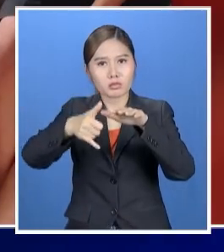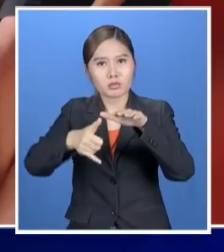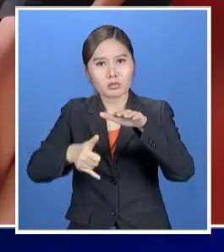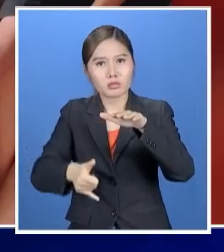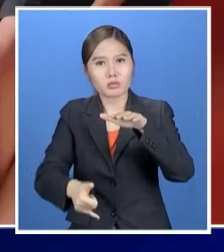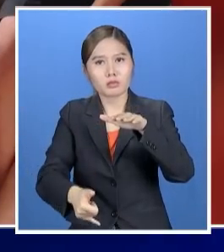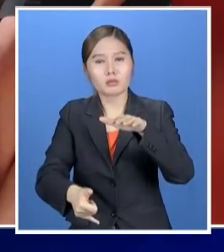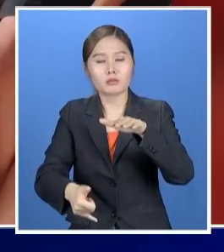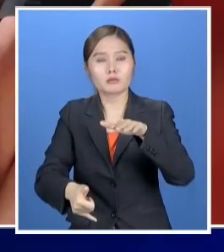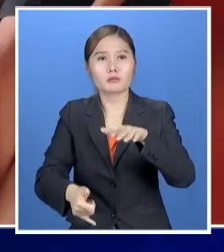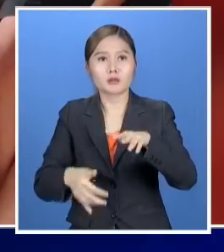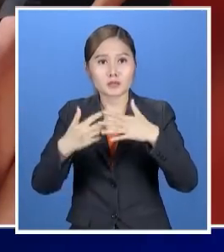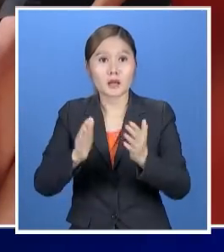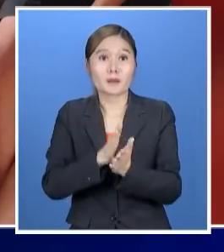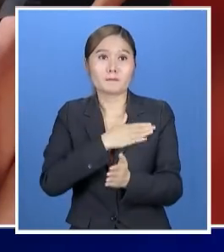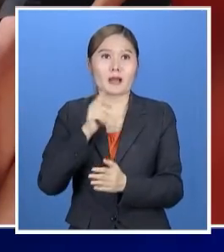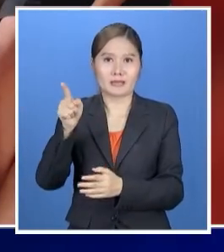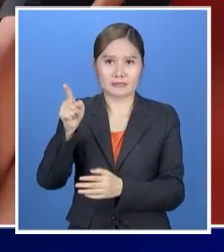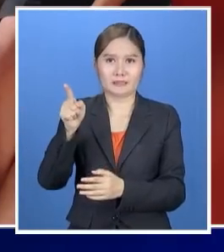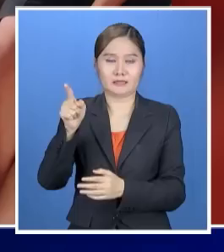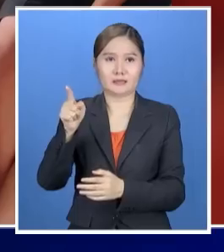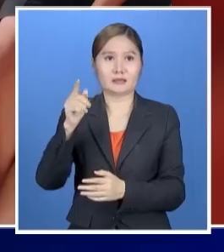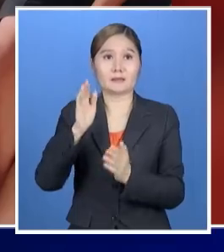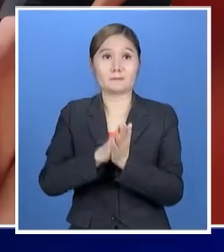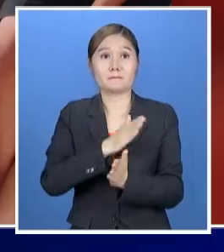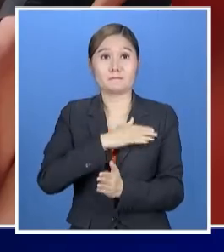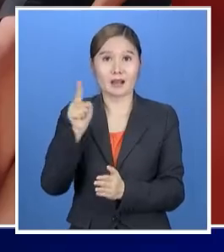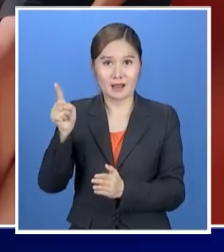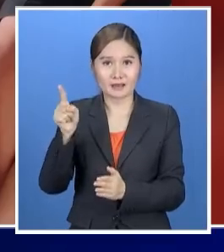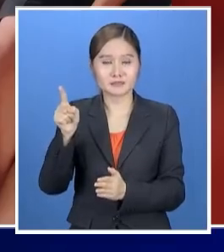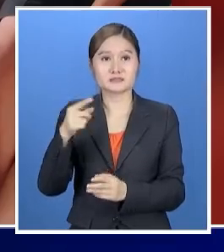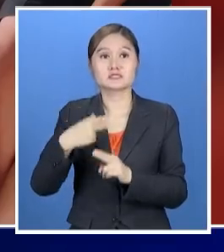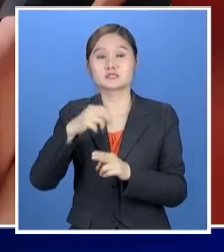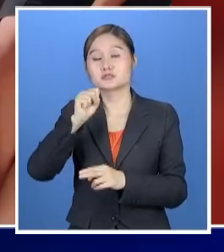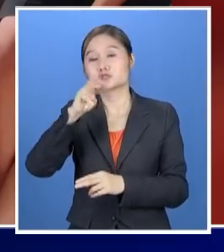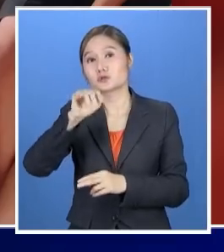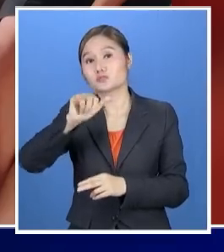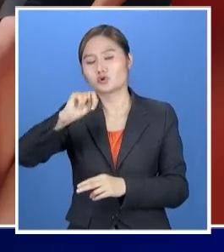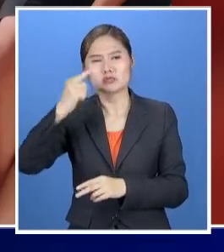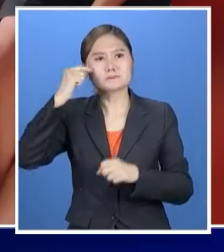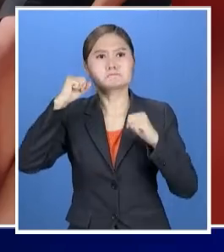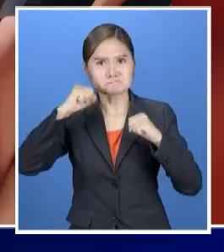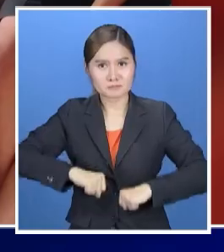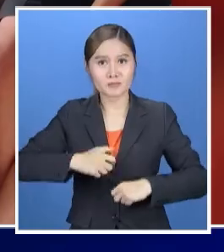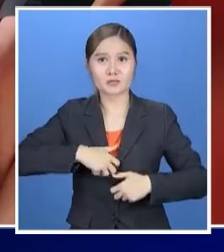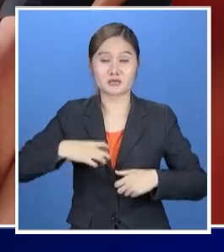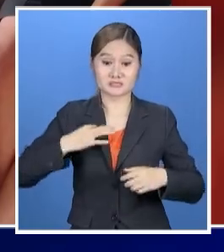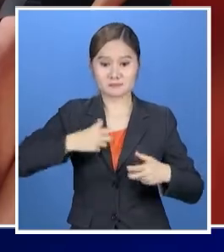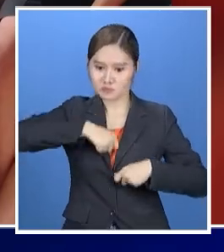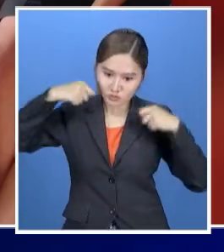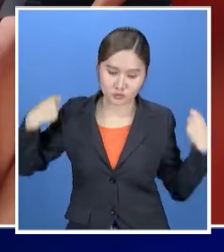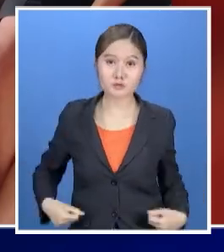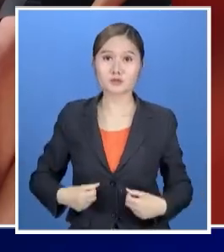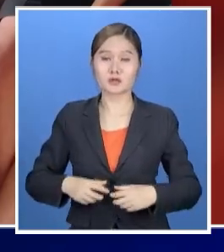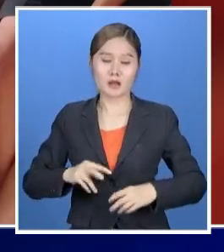น้ำพัดลอยคอไปเรื่อยๆพระสมยงคือในรูปทางฝั่งซ้ายมือนะคะพระสมยงท่านก็เลยบอกว่าตัดสินใจถอดอังสะเหลือแต่ส